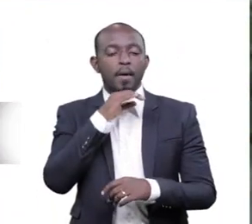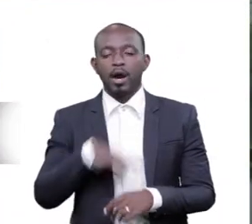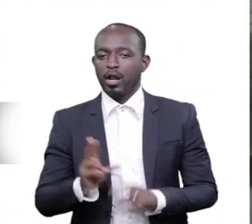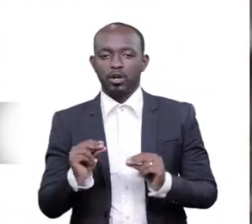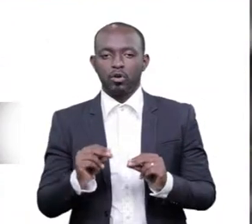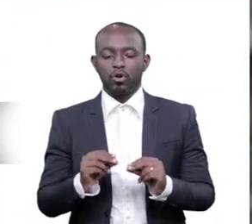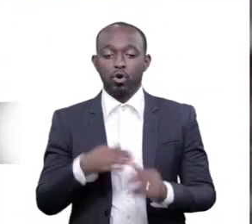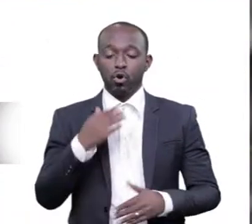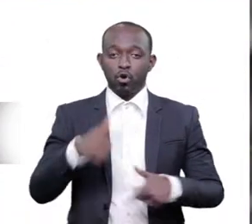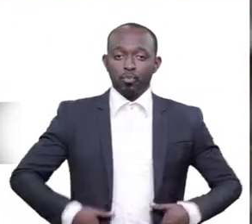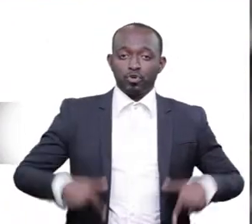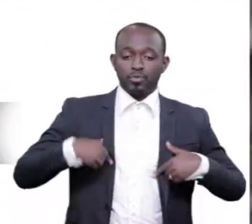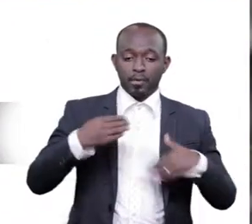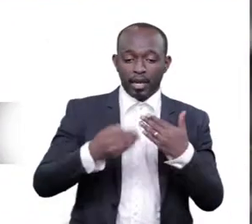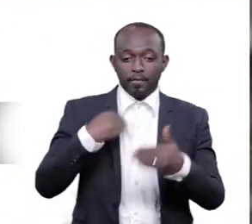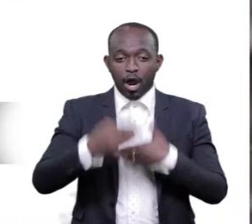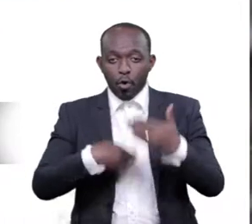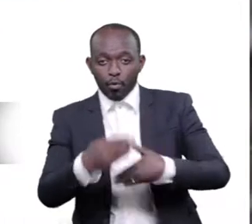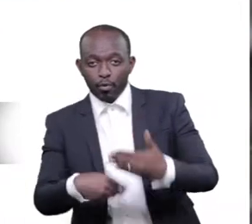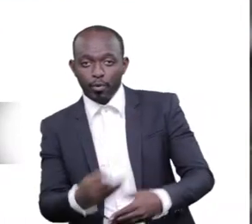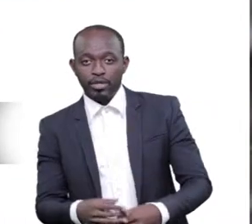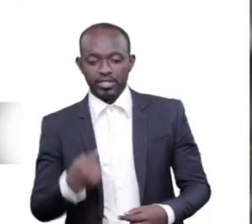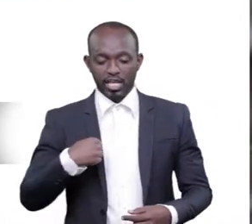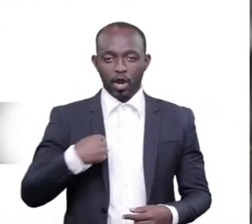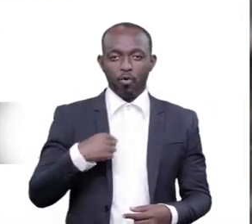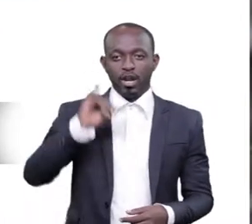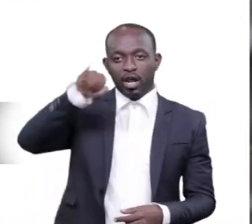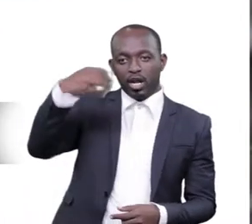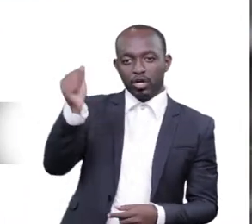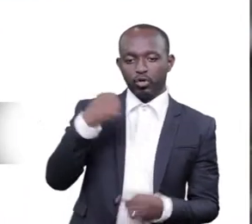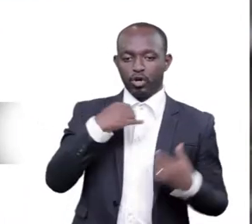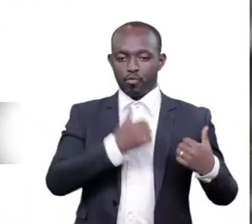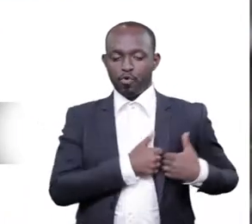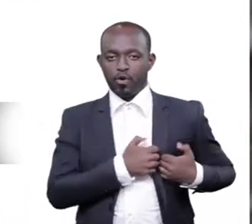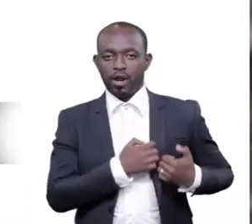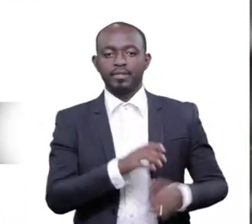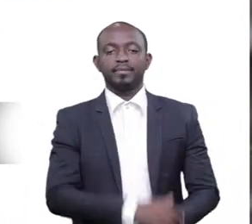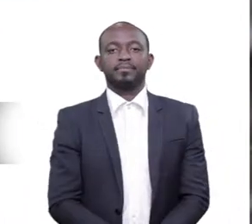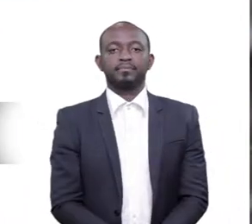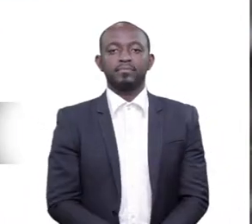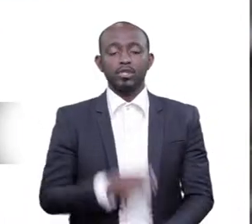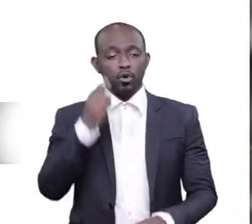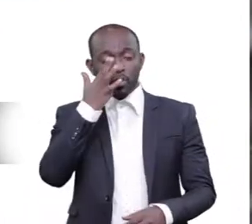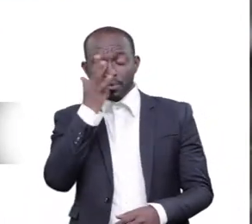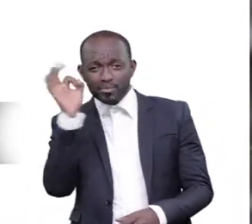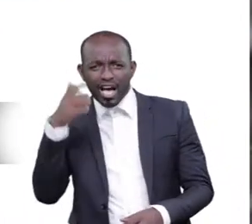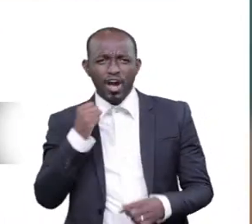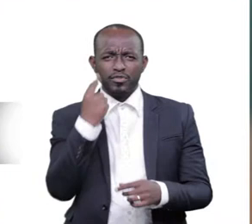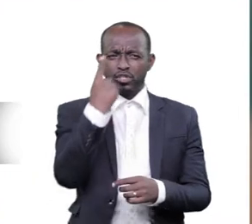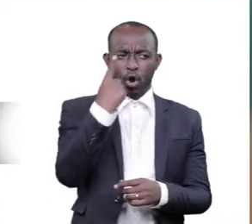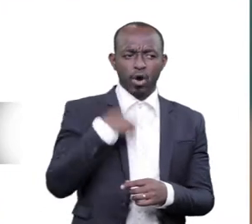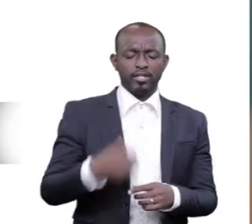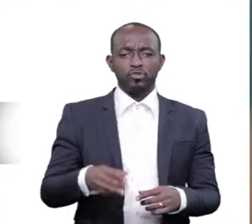munsi njye n'umufasha wanjye Jori iyo tubyutse mu gitondo mbere yuko tugira ikindi kintu dukora